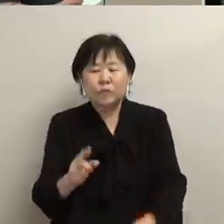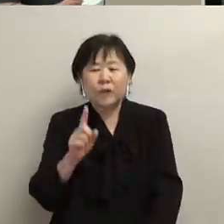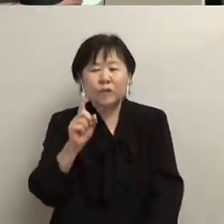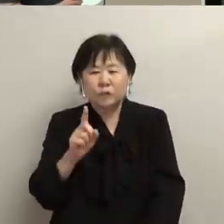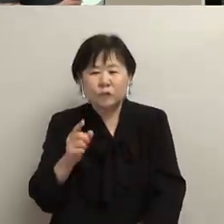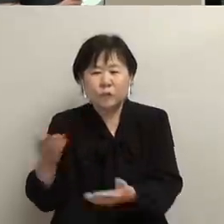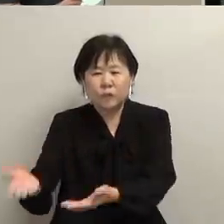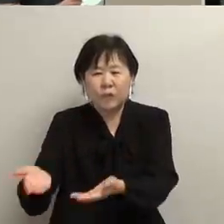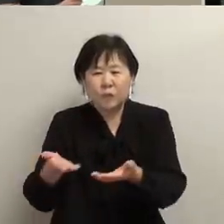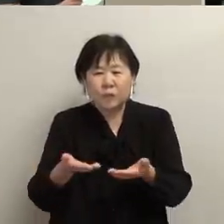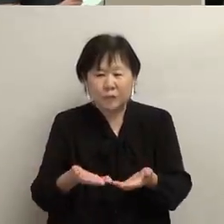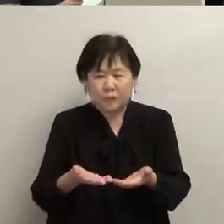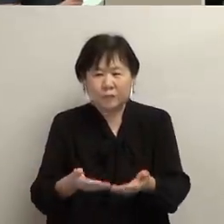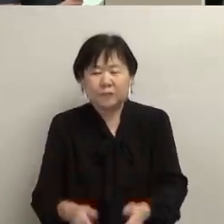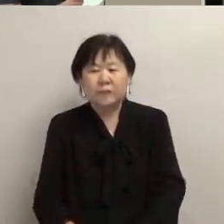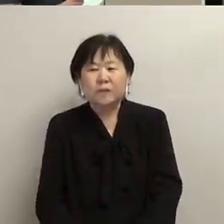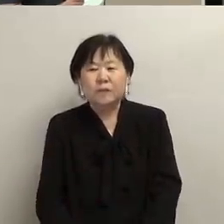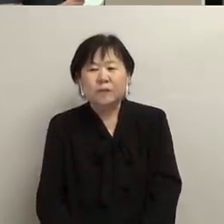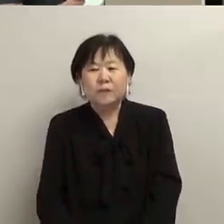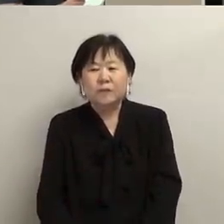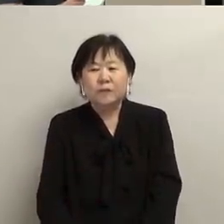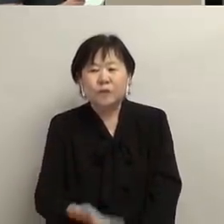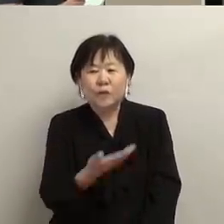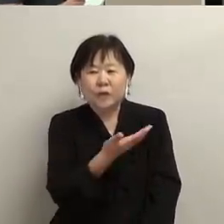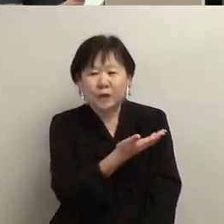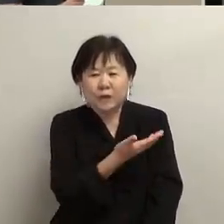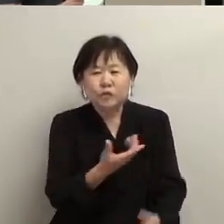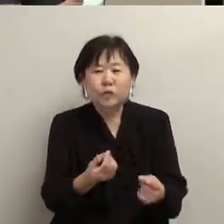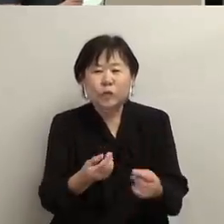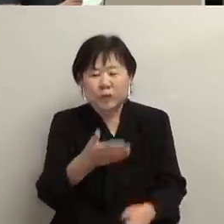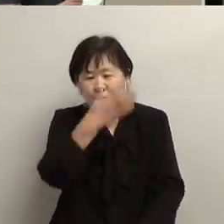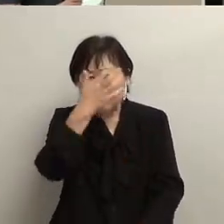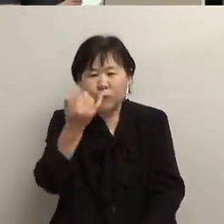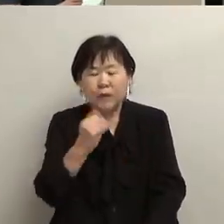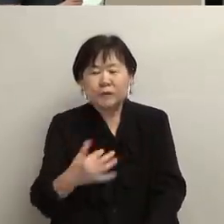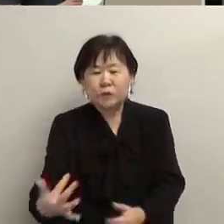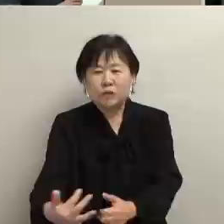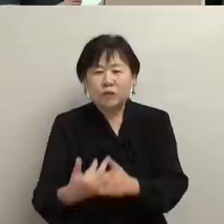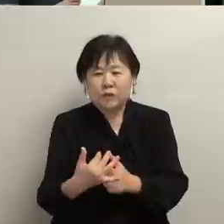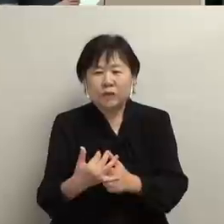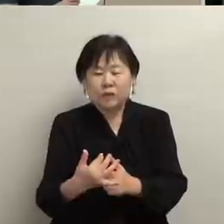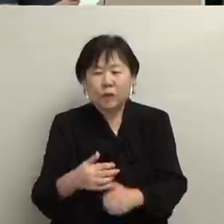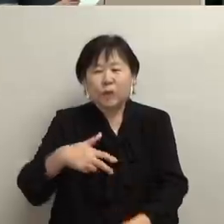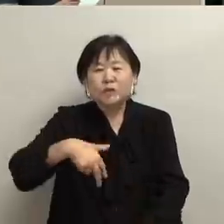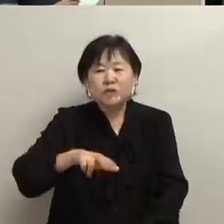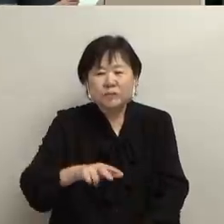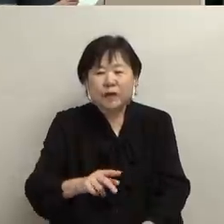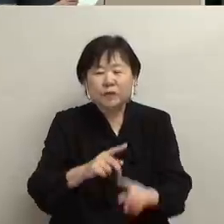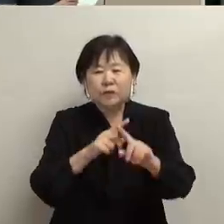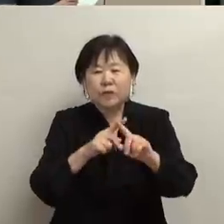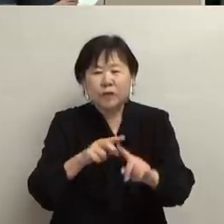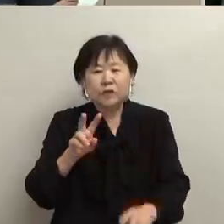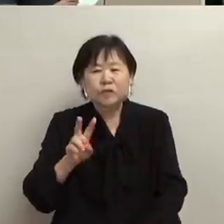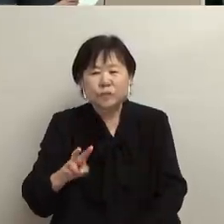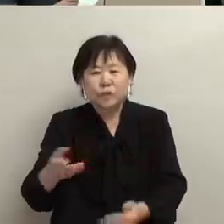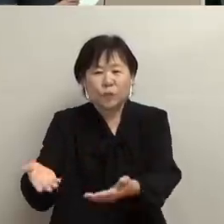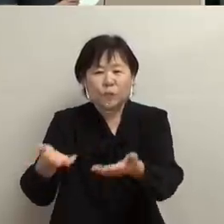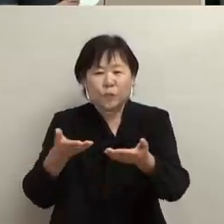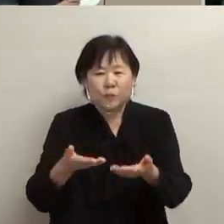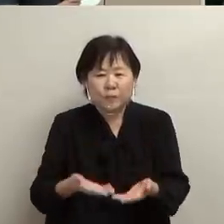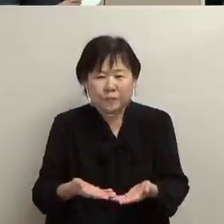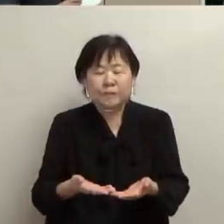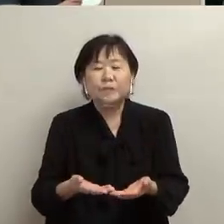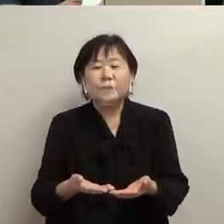提供いただけるということでここにある通り若者にも今人気のスバル xv これをご提供いただけるということで